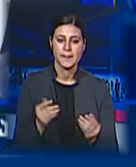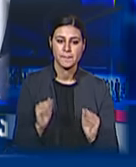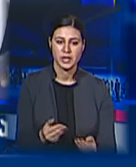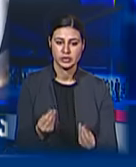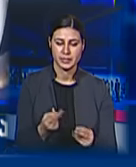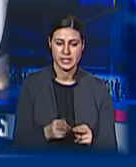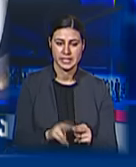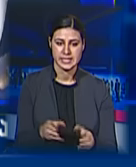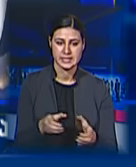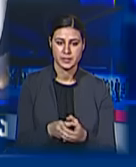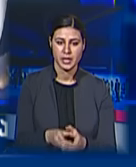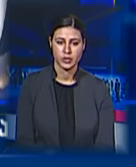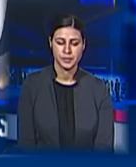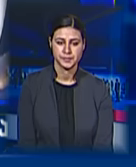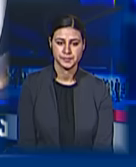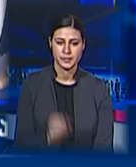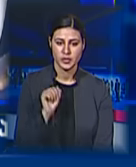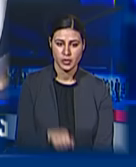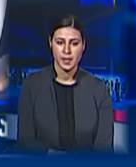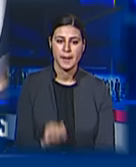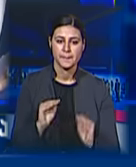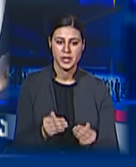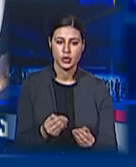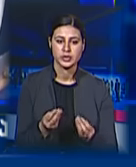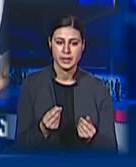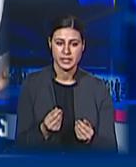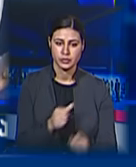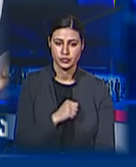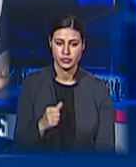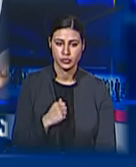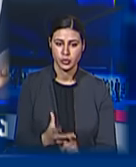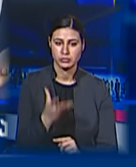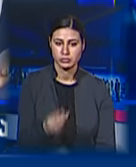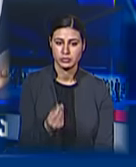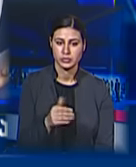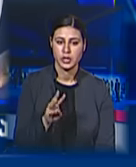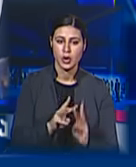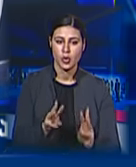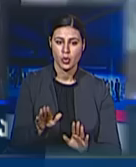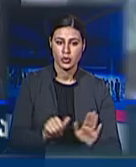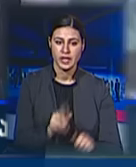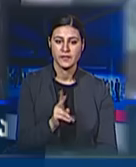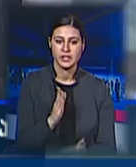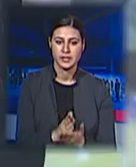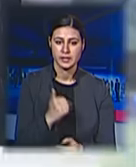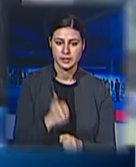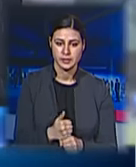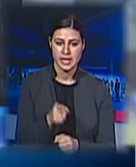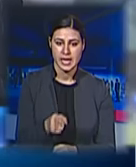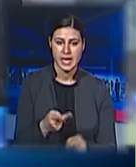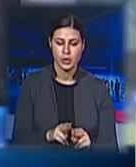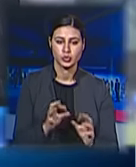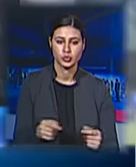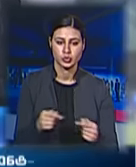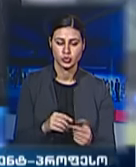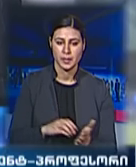ეს სფერო? შეიძლება მიკროსაფინანსოები გასცემდე თვითონ აი ამ ონლაინ სესხებს, გააჩნია ვინარი შემთავაზებელი აი ამ